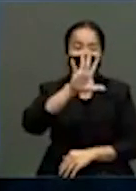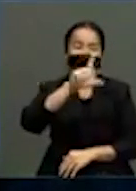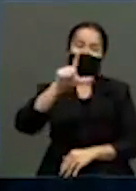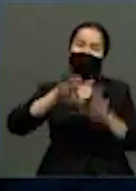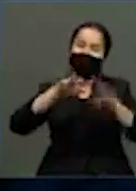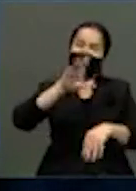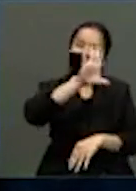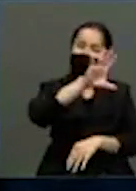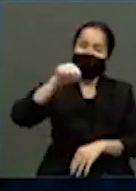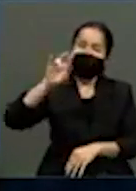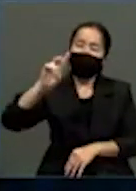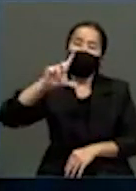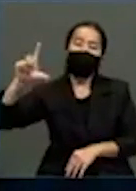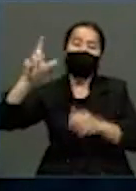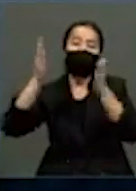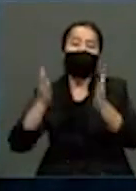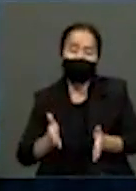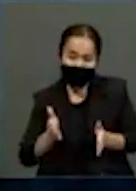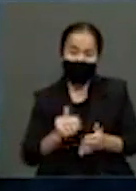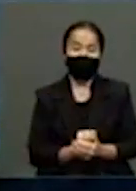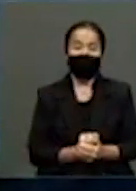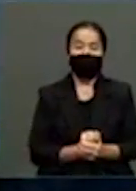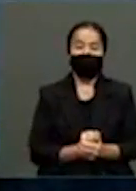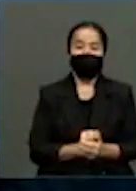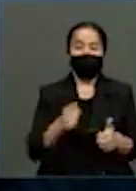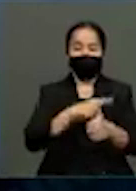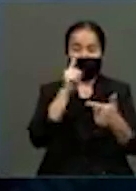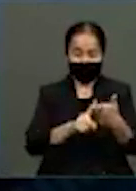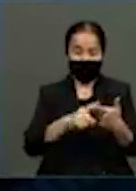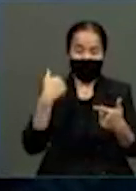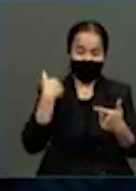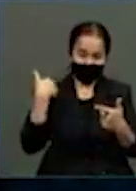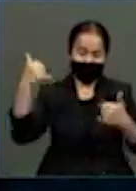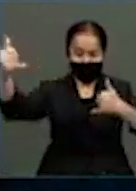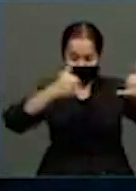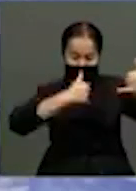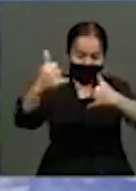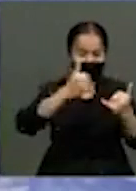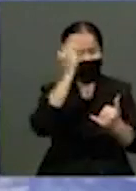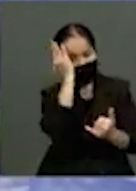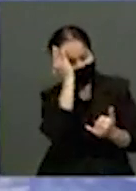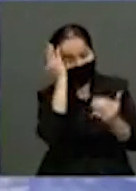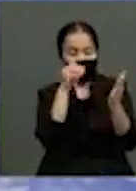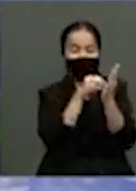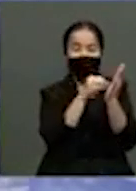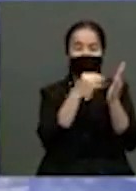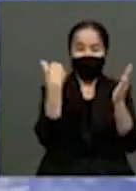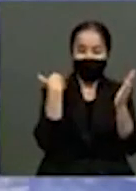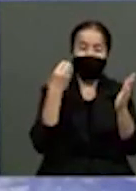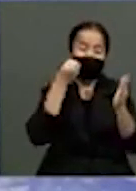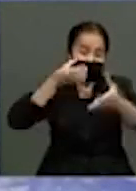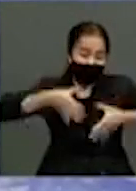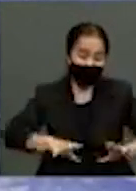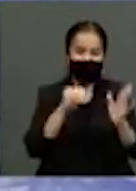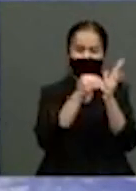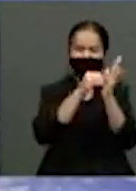7ล้านหรือถ้าบวกรวมกับผู้ที่เดินทางเข้ามาแล้วก็พักอาศัยอย่างที่ไม่ได้มีสมนุประช